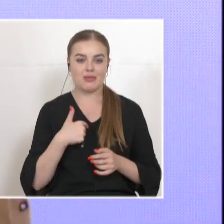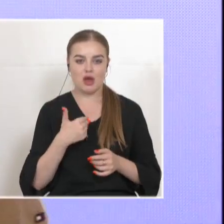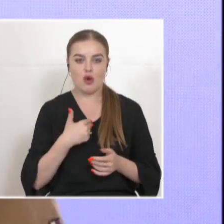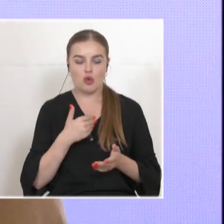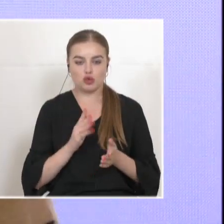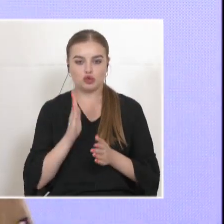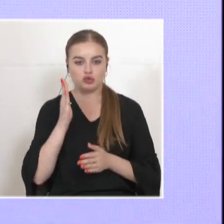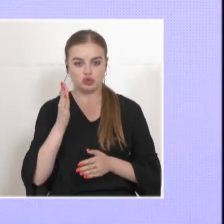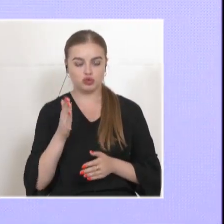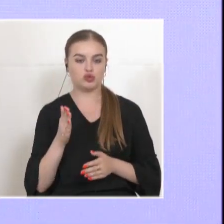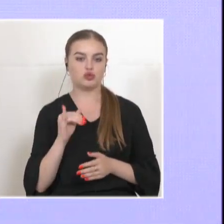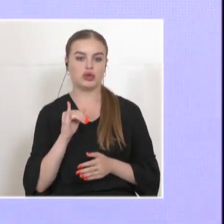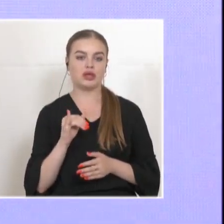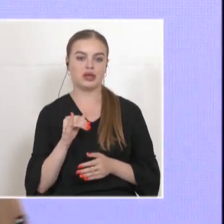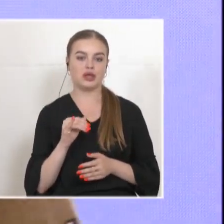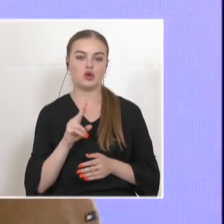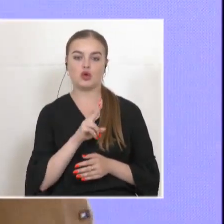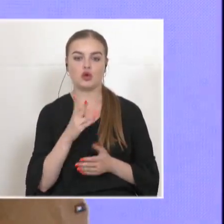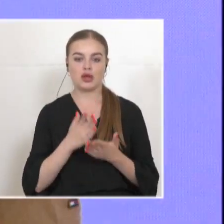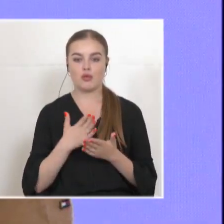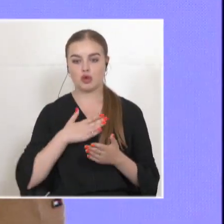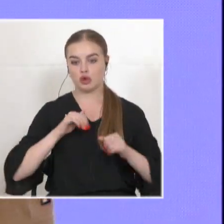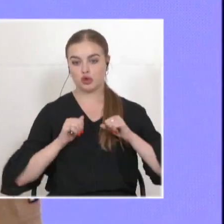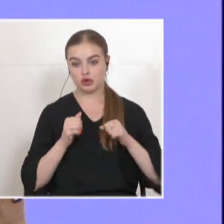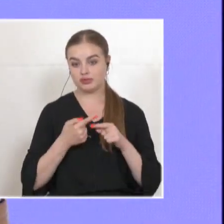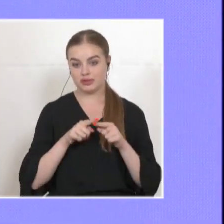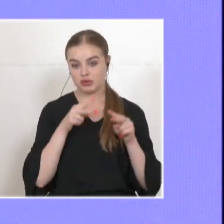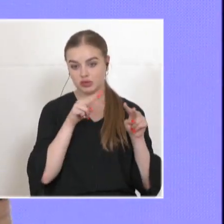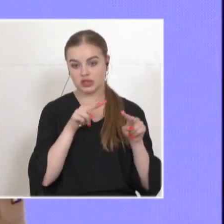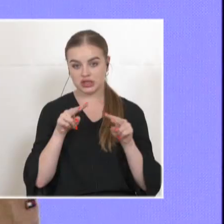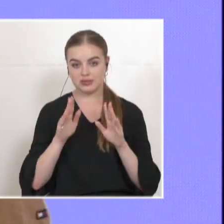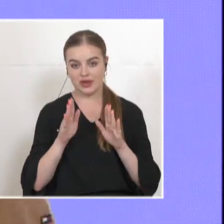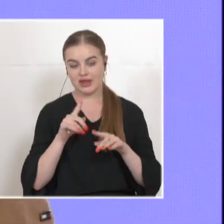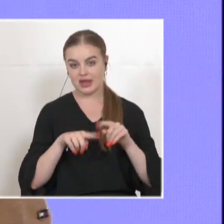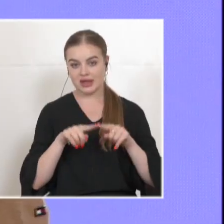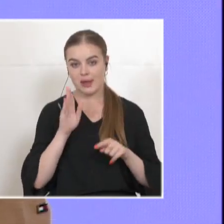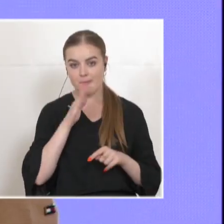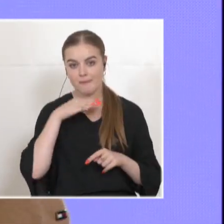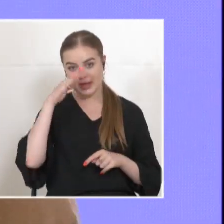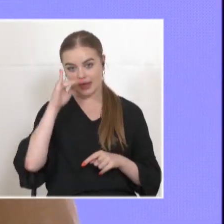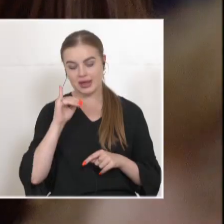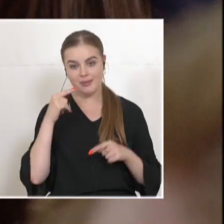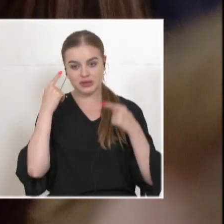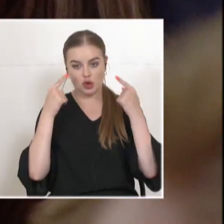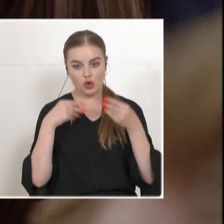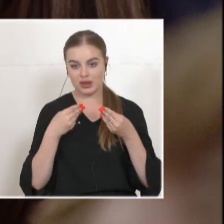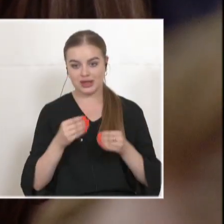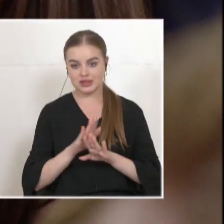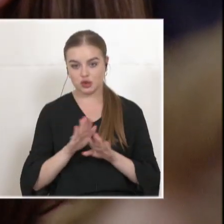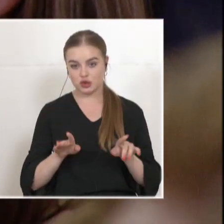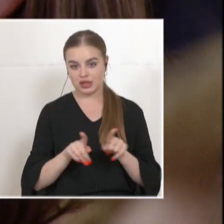І за моїми спостереженнями навіть рідні батьки та психологи не задають таких складних питань,